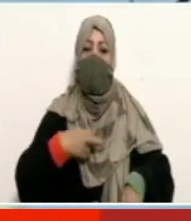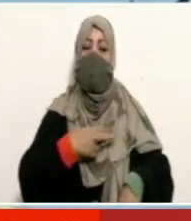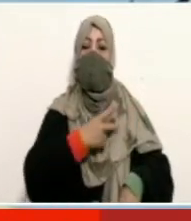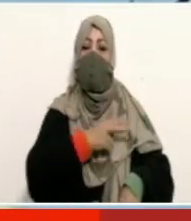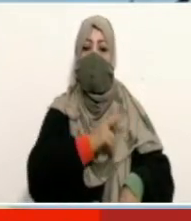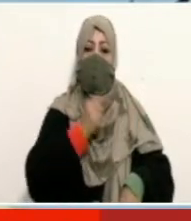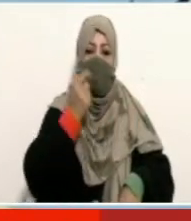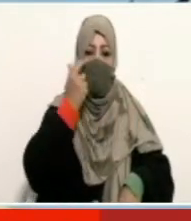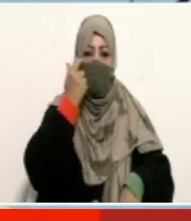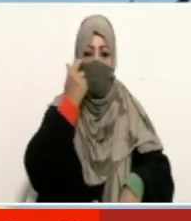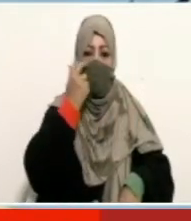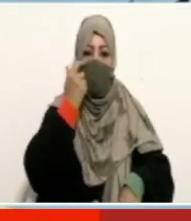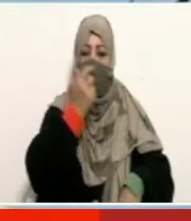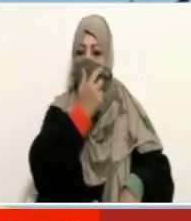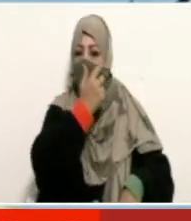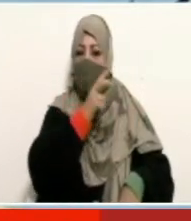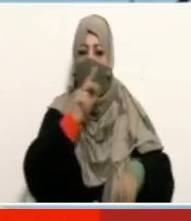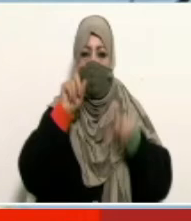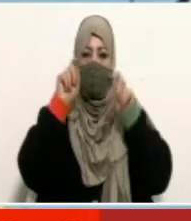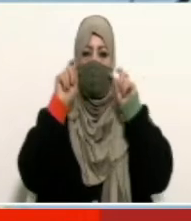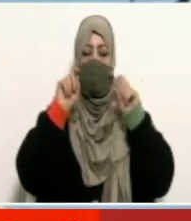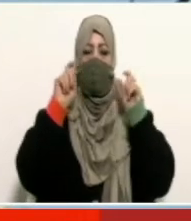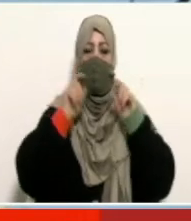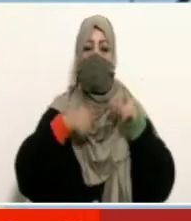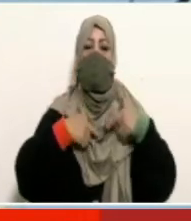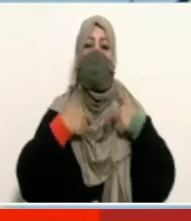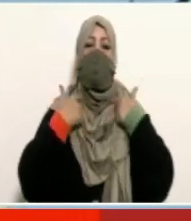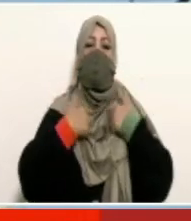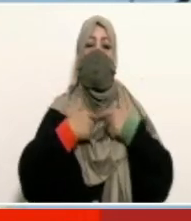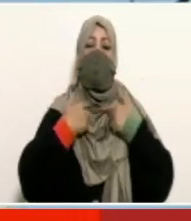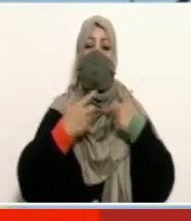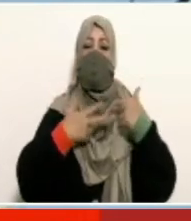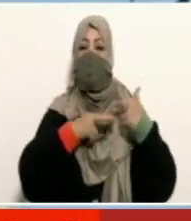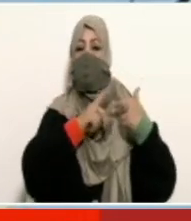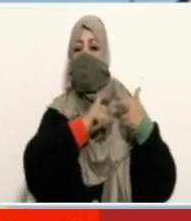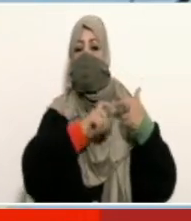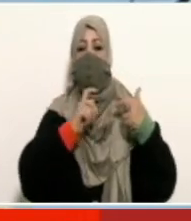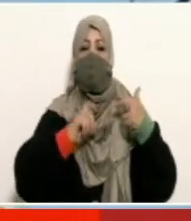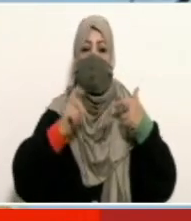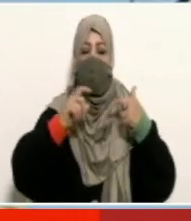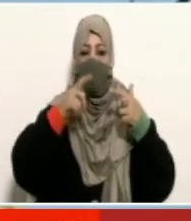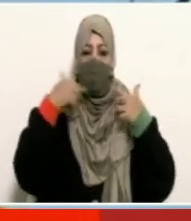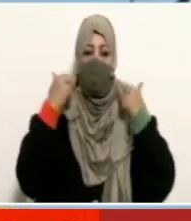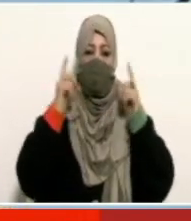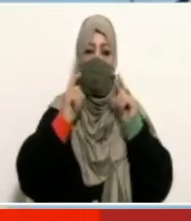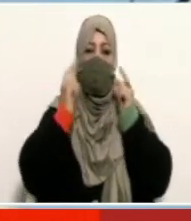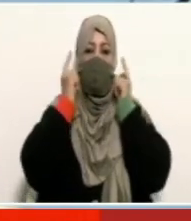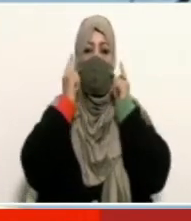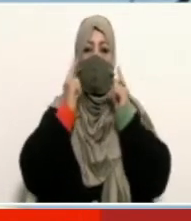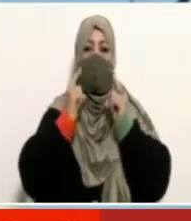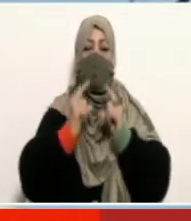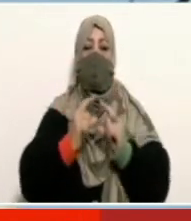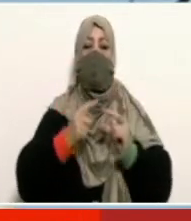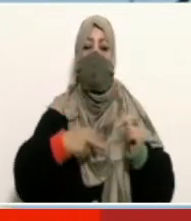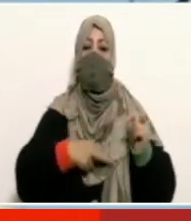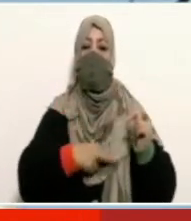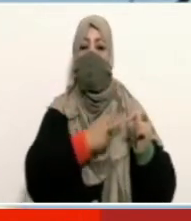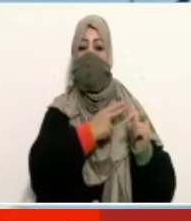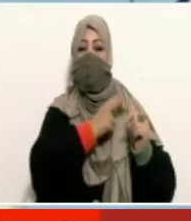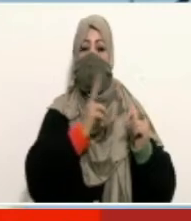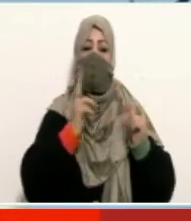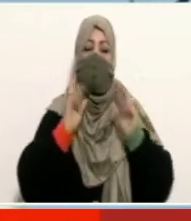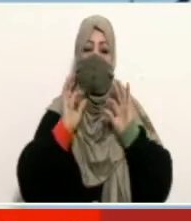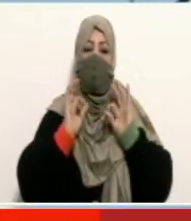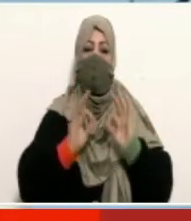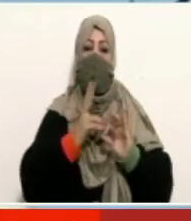الرقبة ونحو هذا، فهذا ليس لا يعد من اللحية، وبالتالي يجوز حلقه أو وإزالته